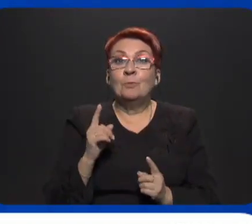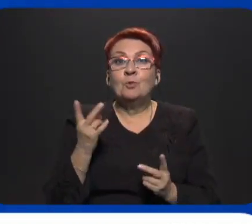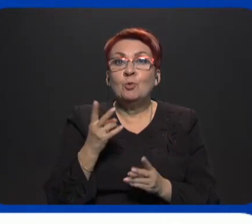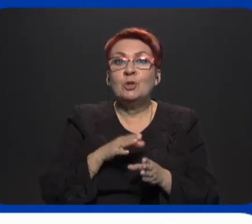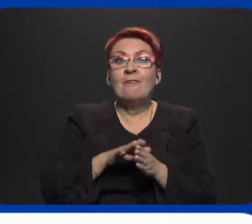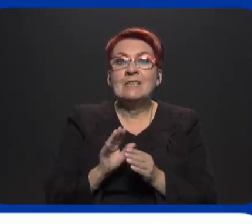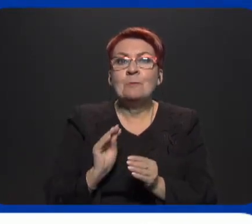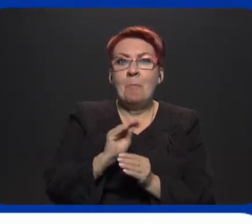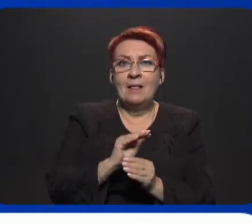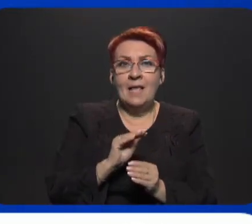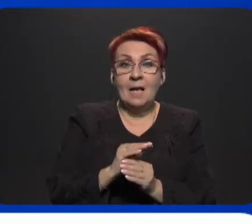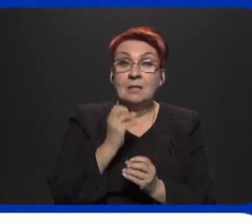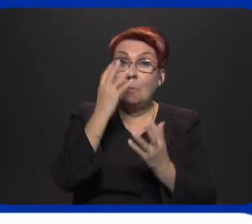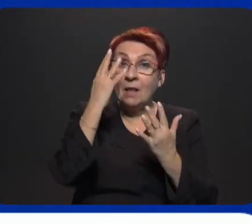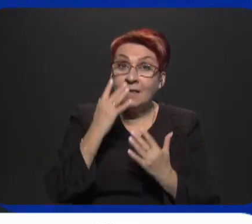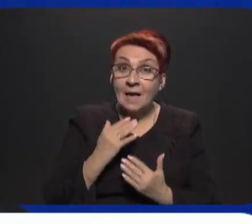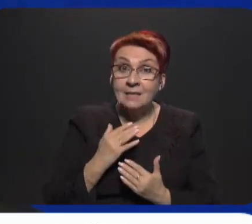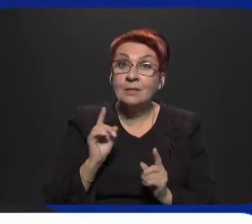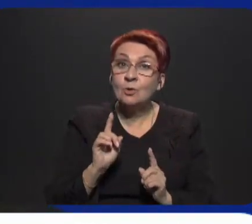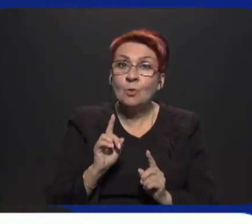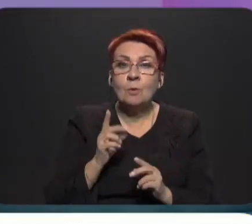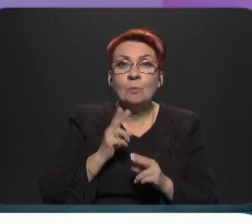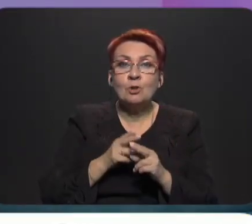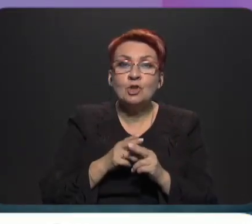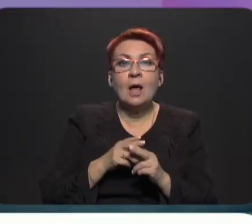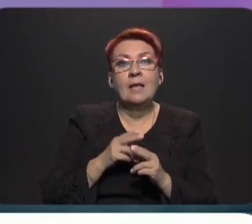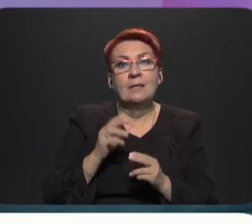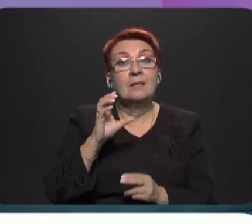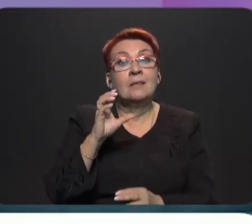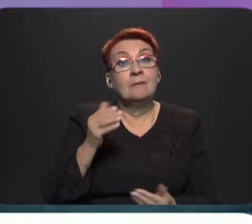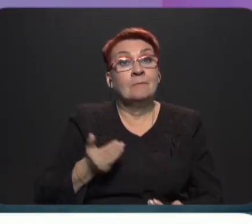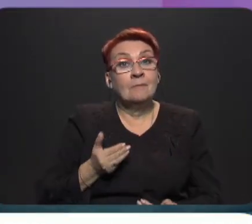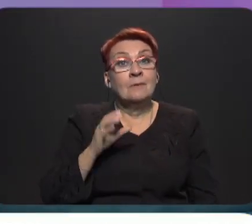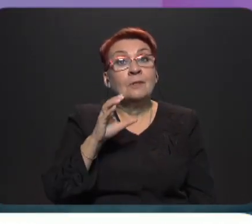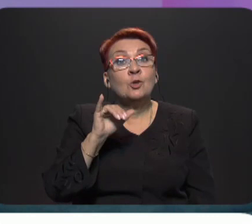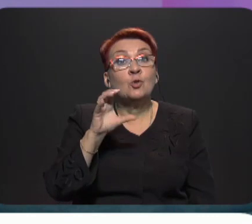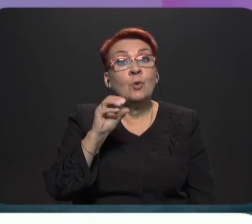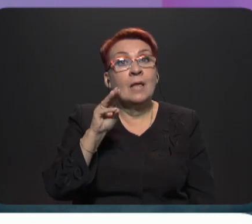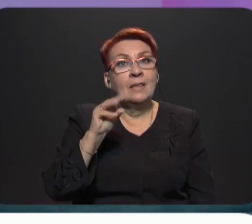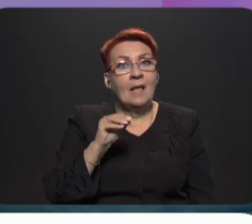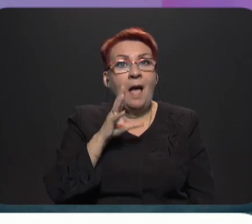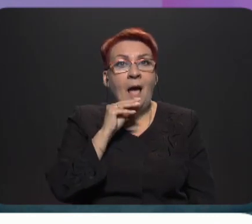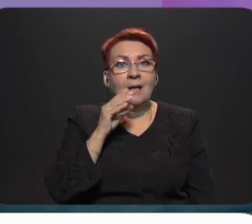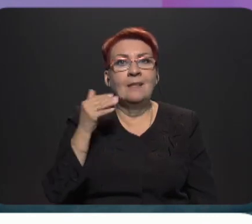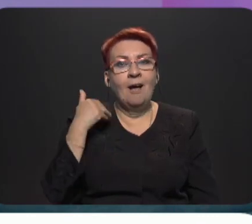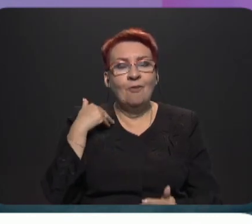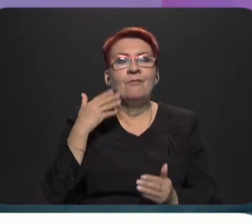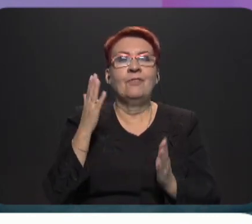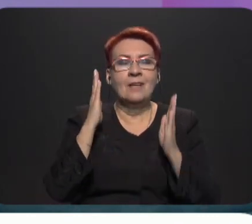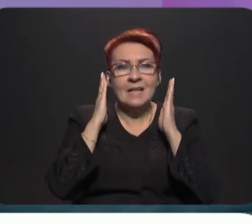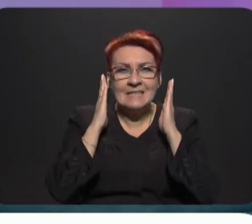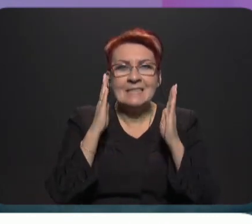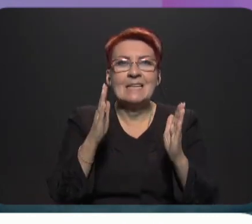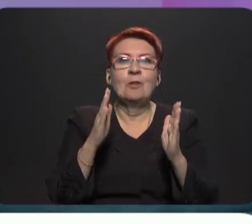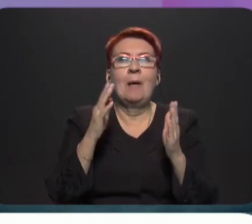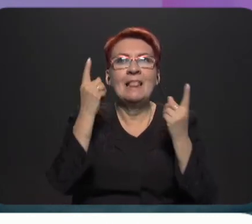что благодати мешает суета. И когда мы едем в паломничество, мы целенаправленно,